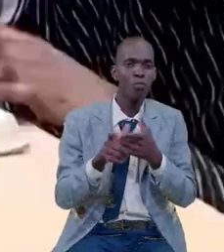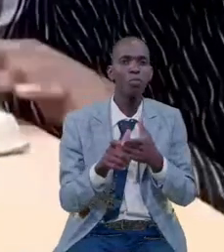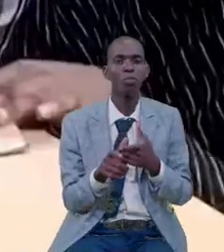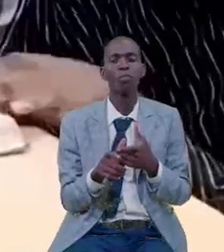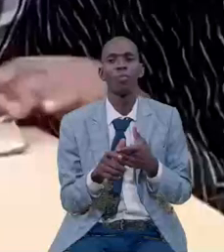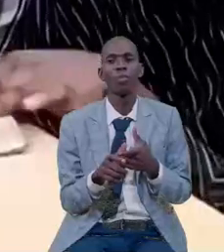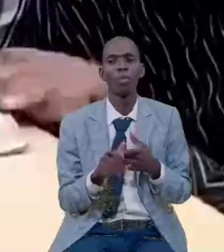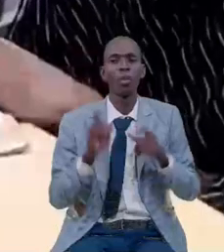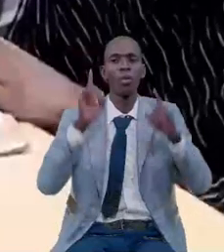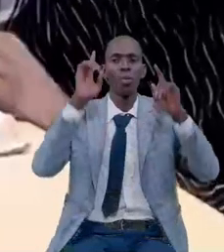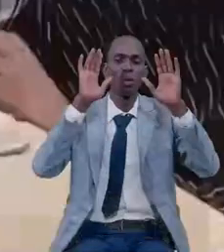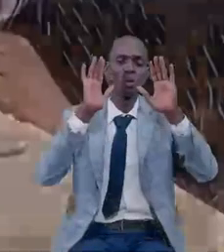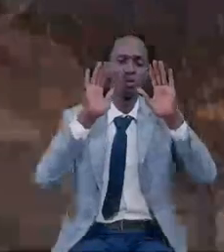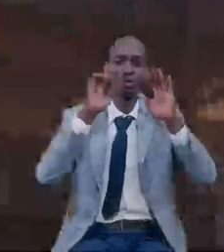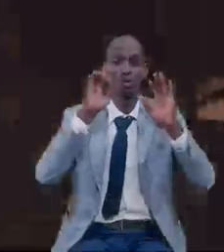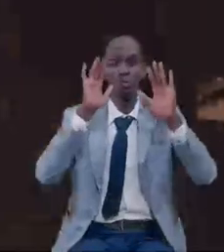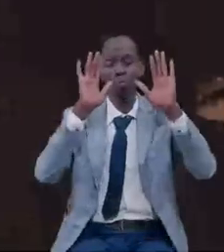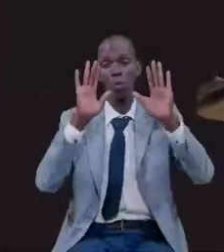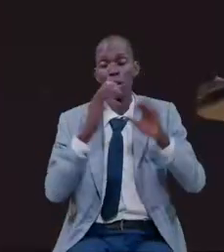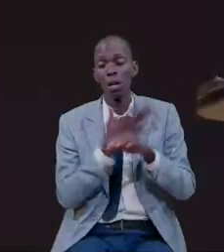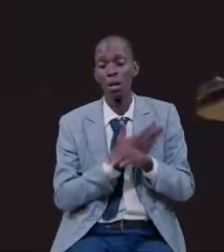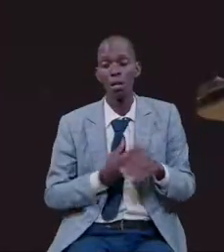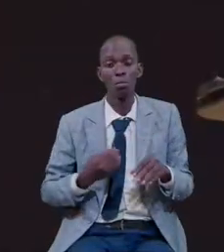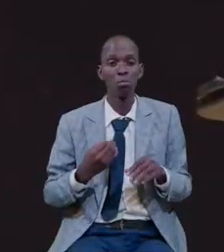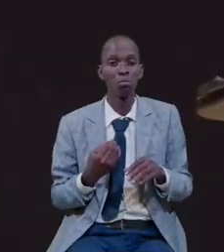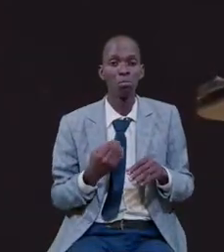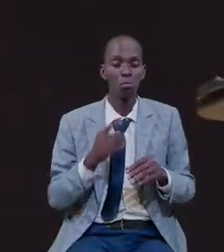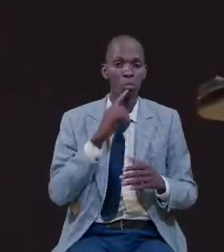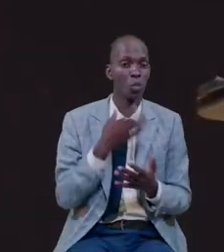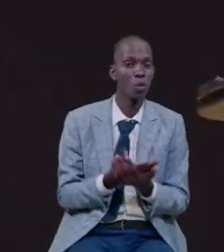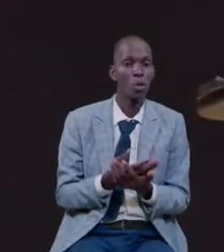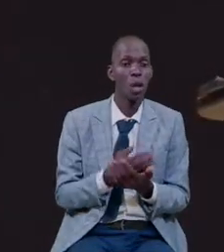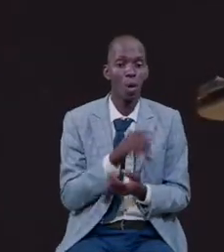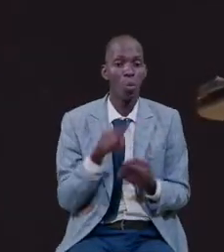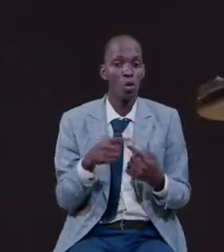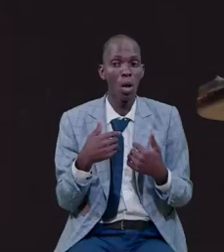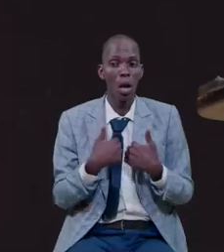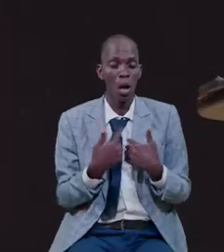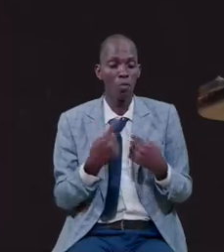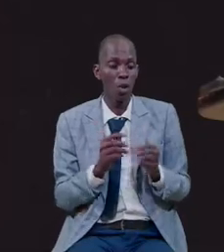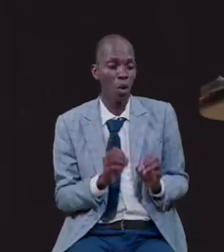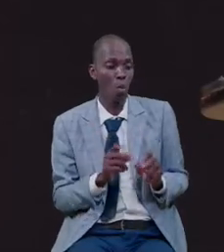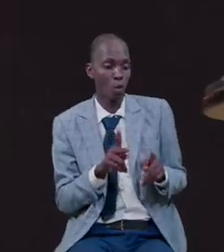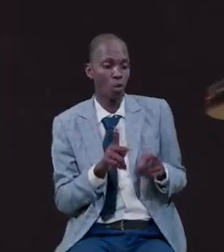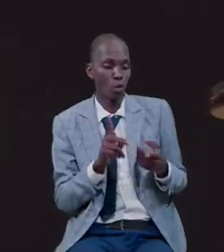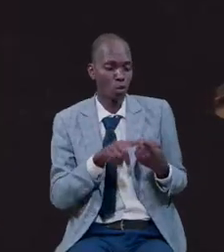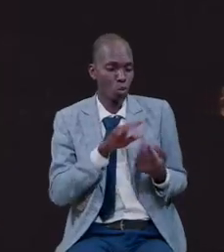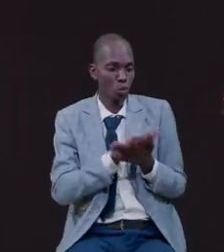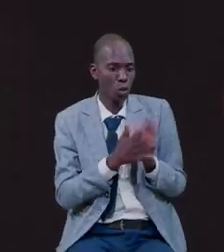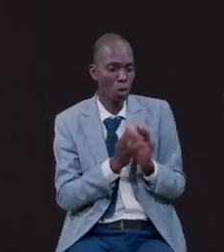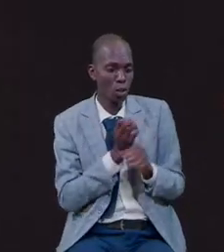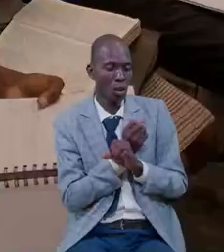prodiges. Même si l'occasion est là d'être sauvé pour